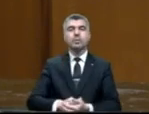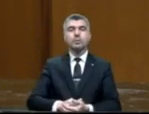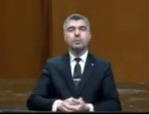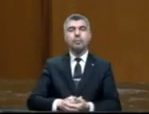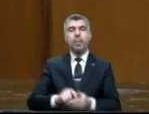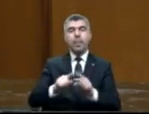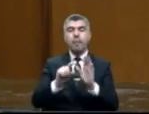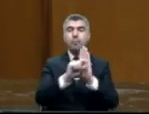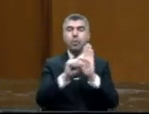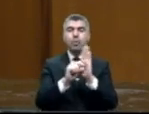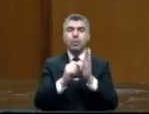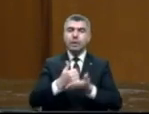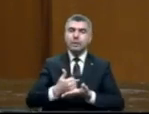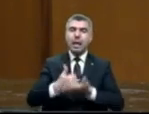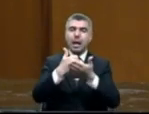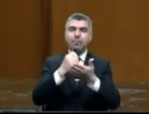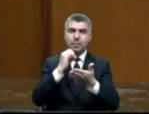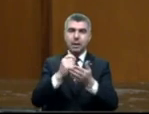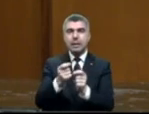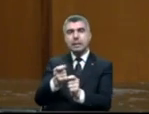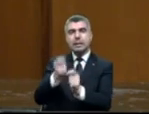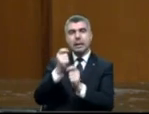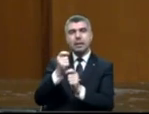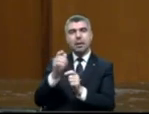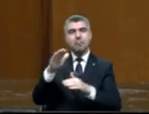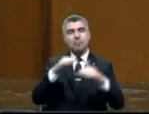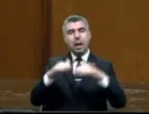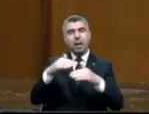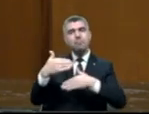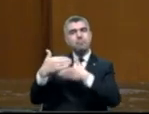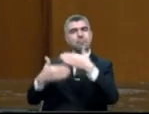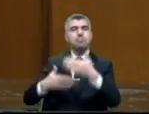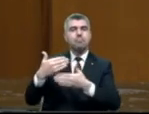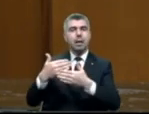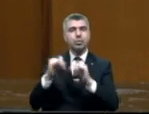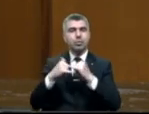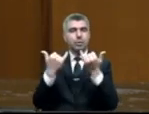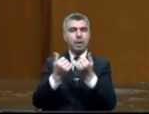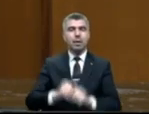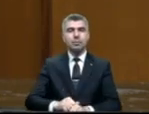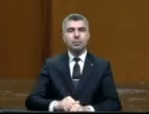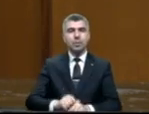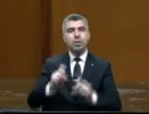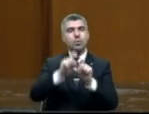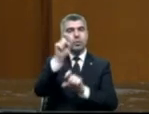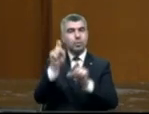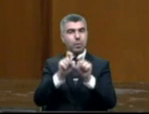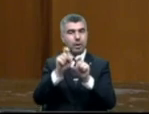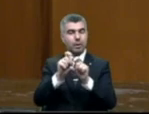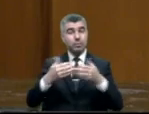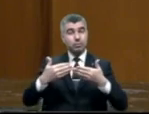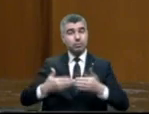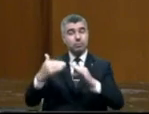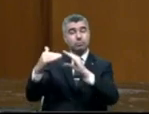حول دعم المهنيين بقطاع السيل البحري إلى جلسة لاحقة. وبالنسبة للأسئلة